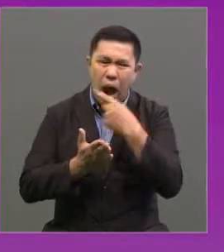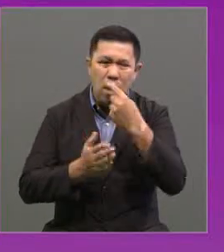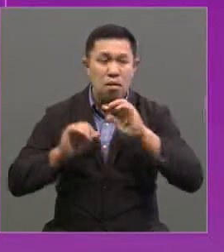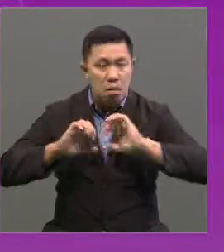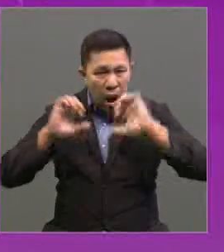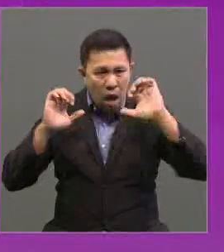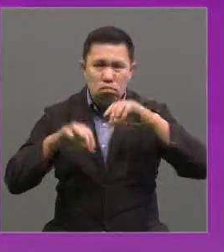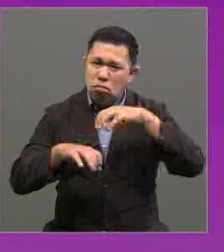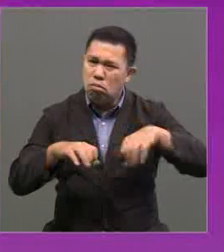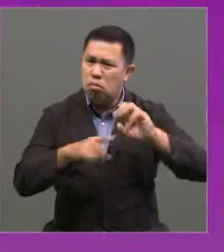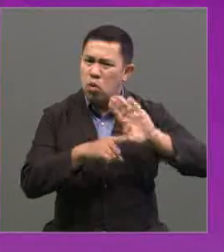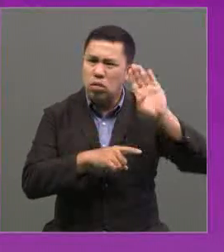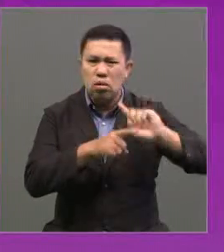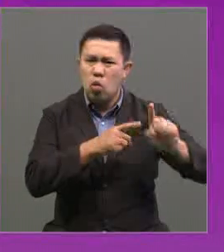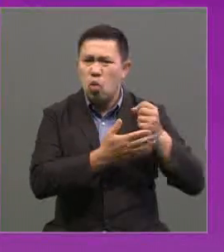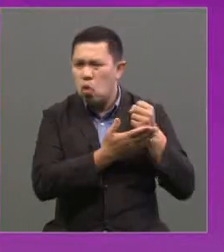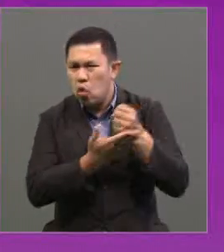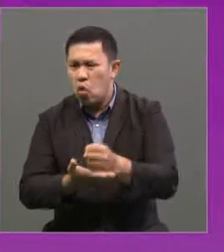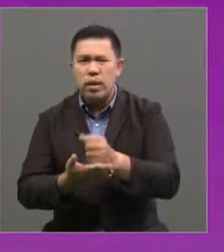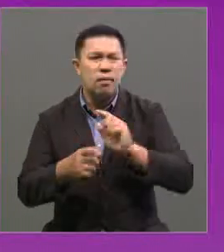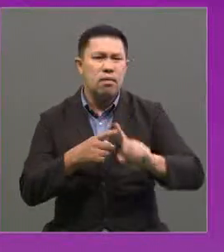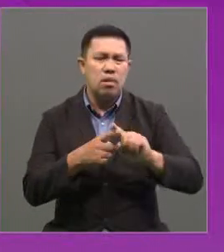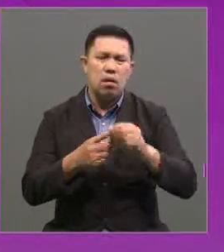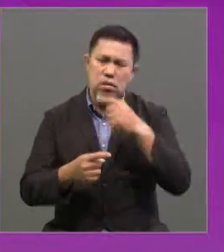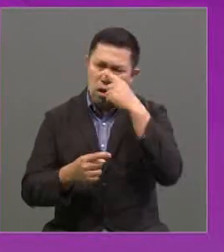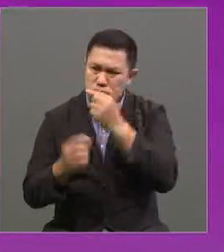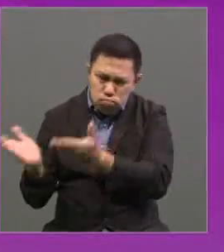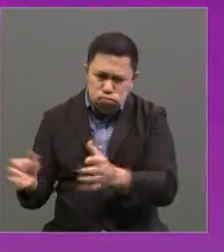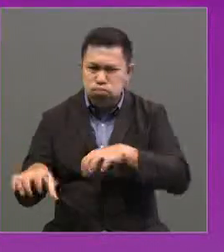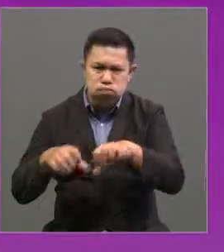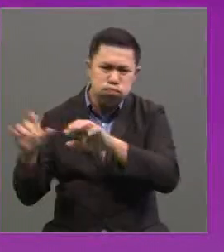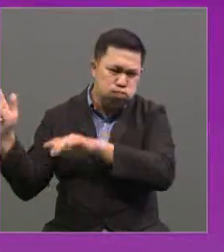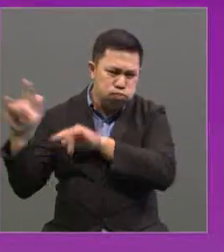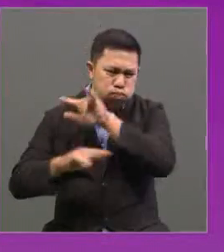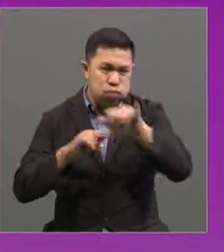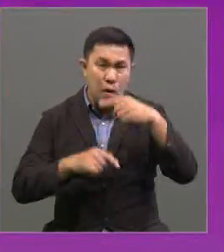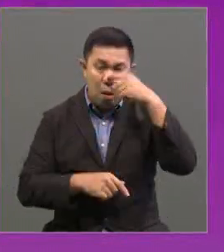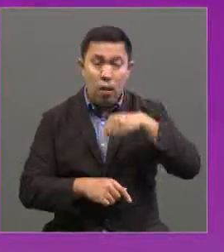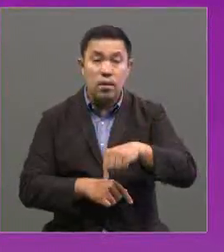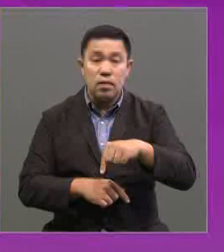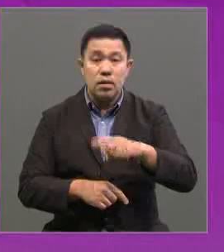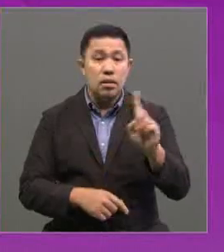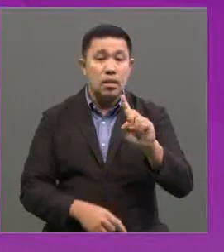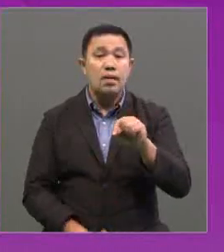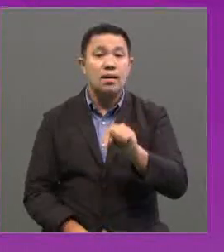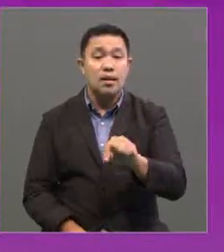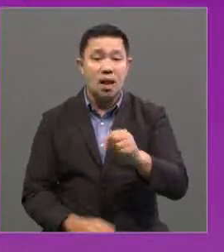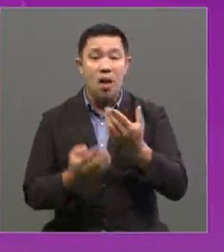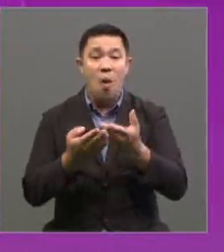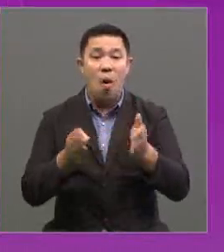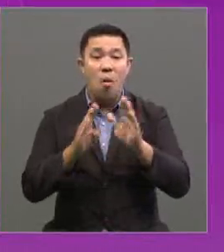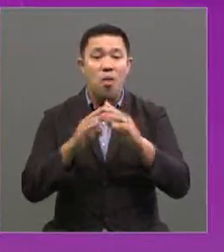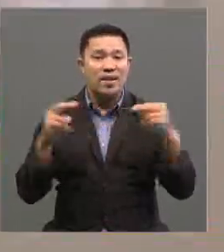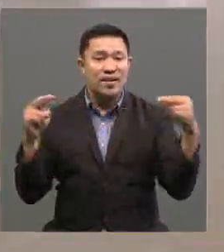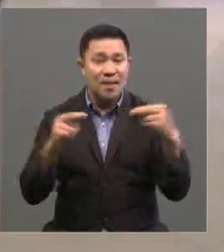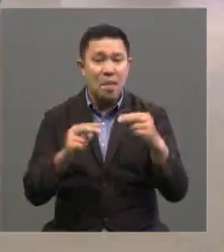ครัฐหรือว่าหน่วยงานต่างๆที่คอยอำนวยความสะดวกและดูแลช่วยเหลือให้กลับบ้านได้อย่างปลอดภัยจะพาไปดูบรรยากาศนะคะนาทีที่ครอบครัว